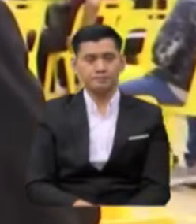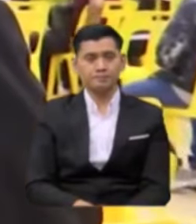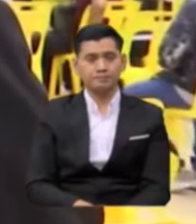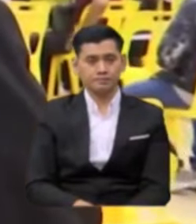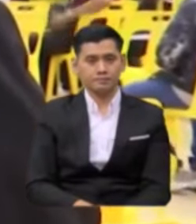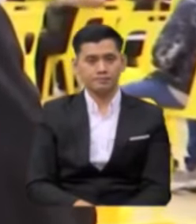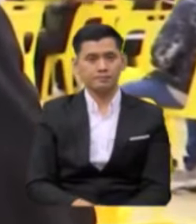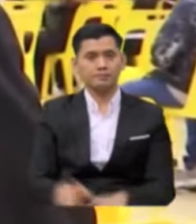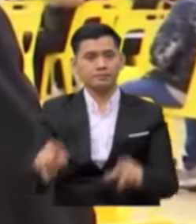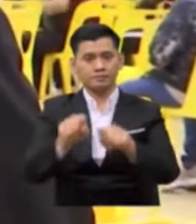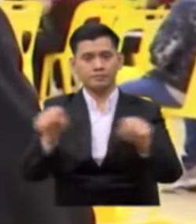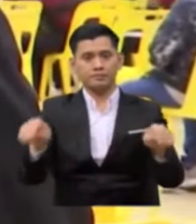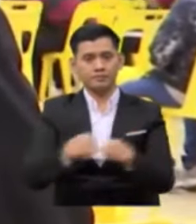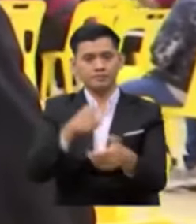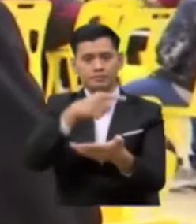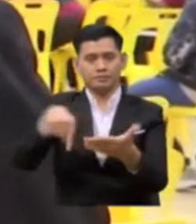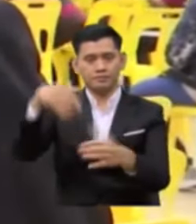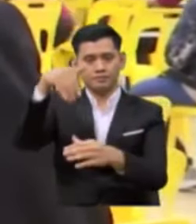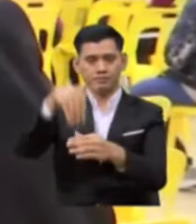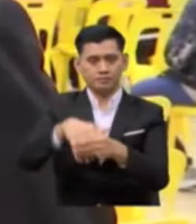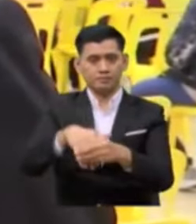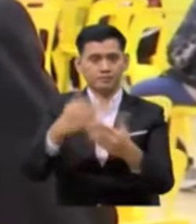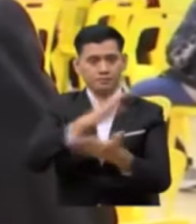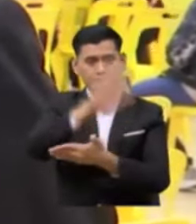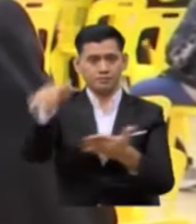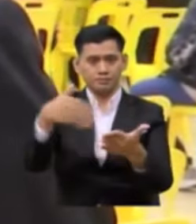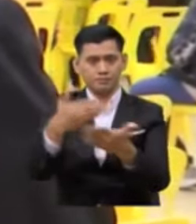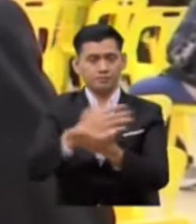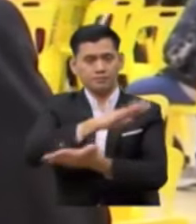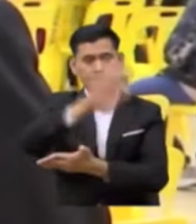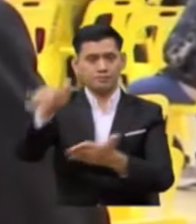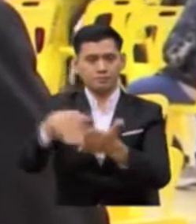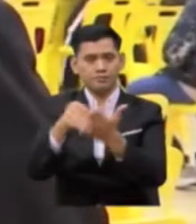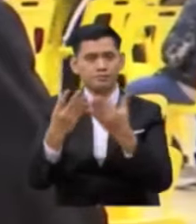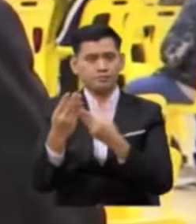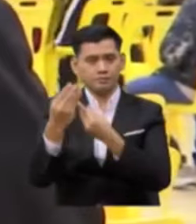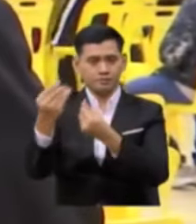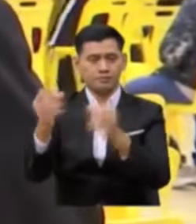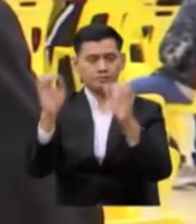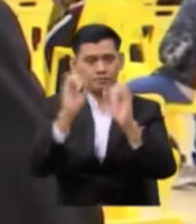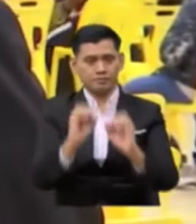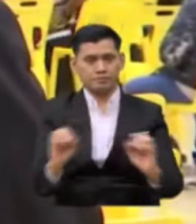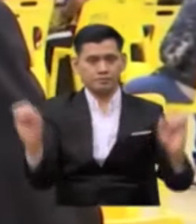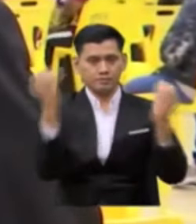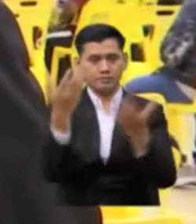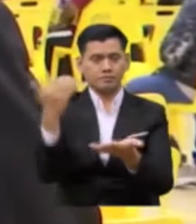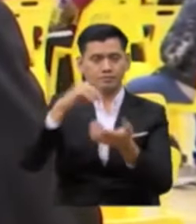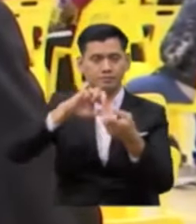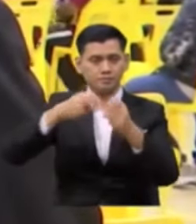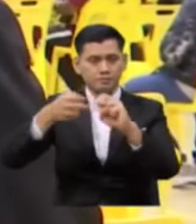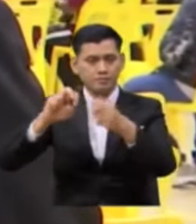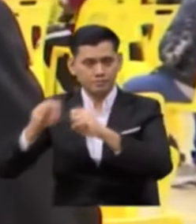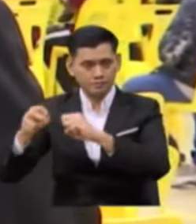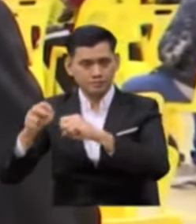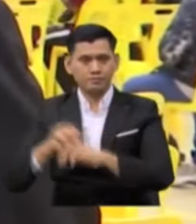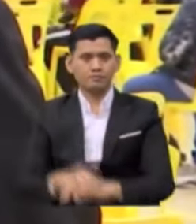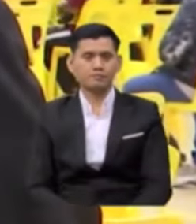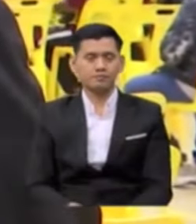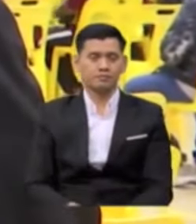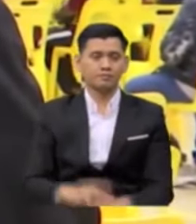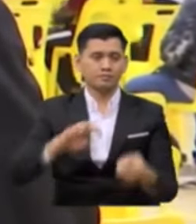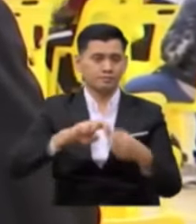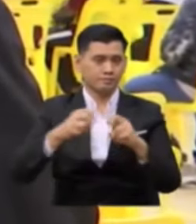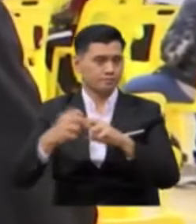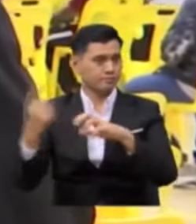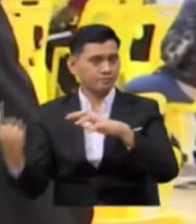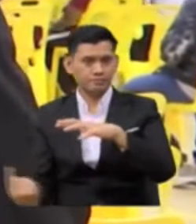ejen-ejen tempat mengundi, pihak KTM pun semua, semuanya berjalan lancar dan tidak ada isu-isu yang